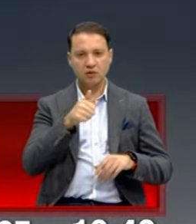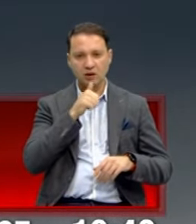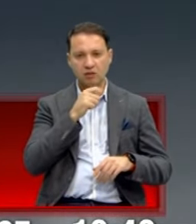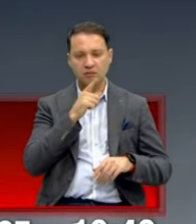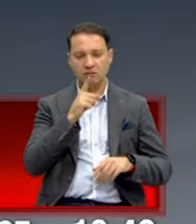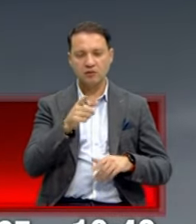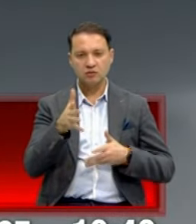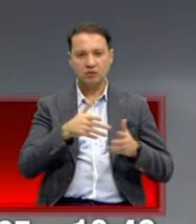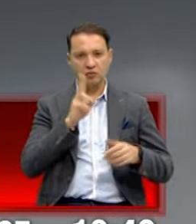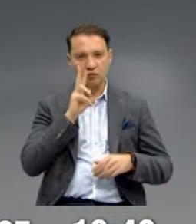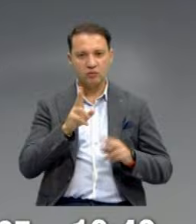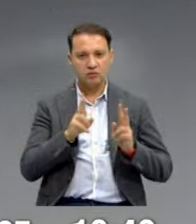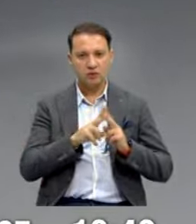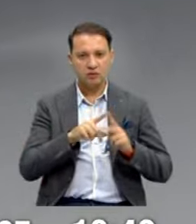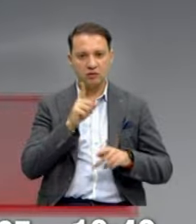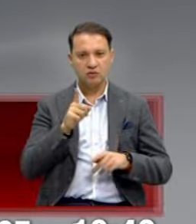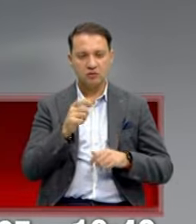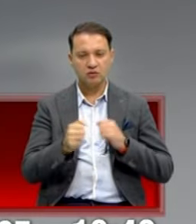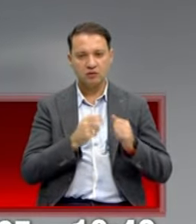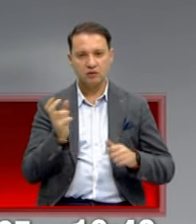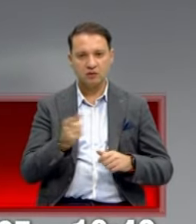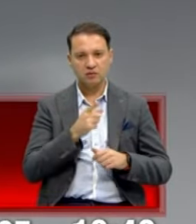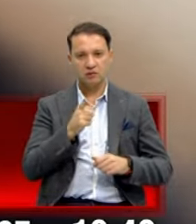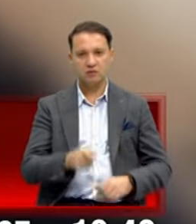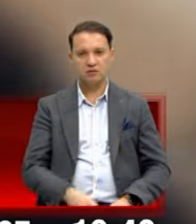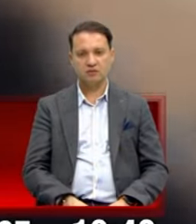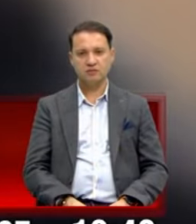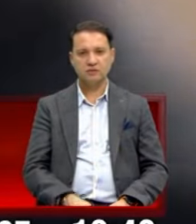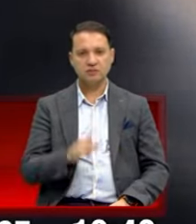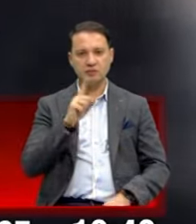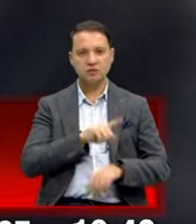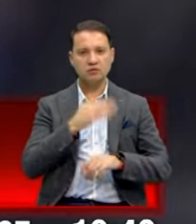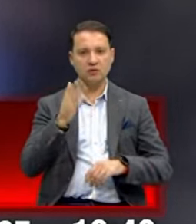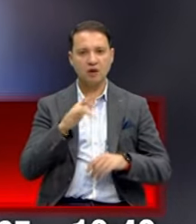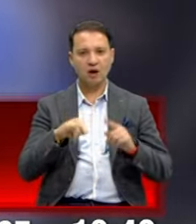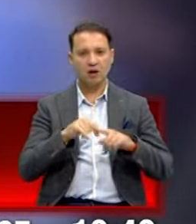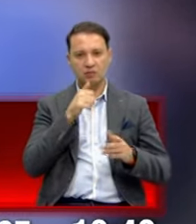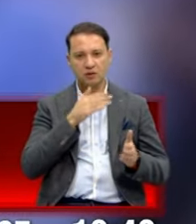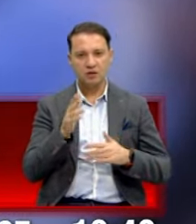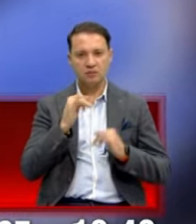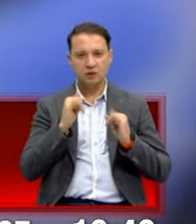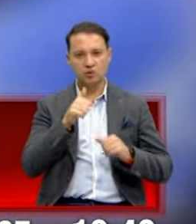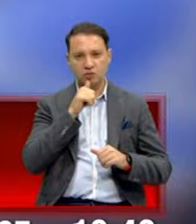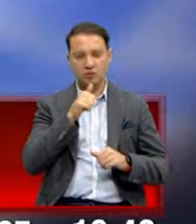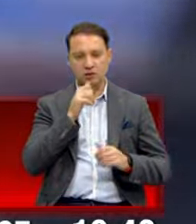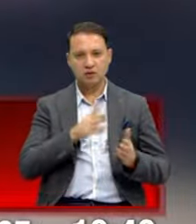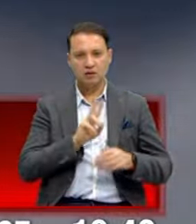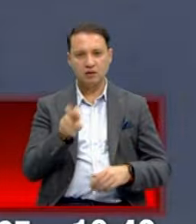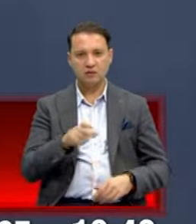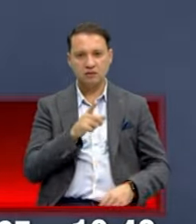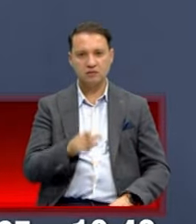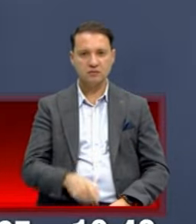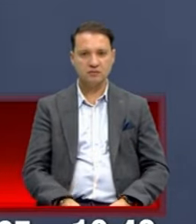şahıs sokakta gördüğü polis ekiplerinden koşarak kaçmaya çalıştı. Bir süre sonra da Harami Dere'deki atık suyla dolu dereye